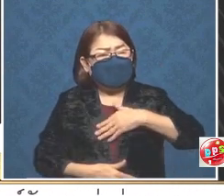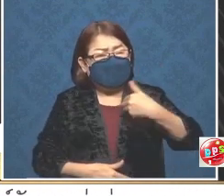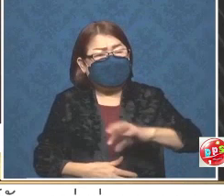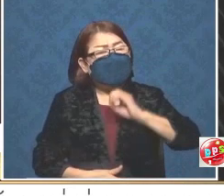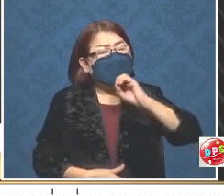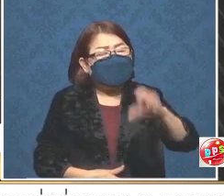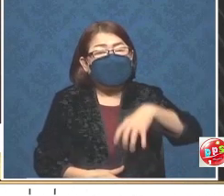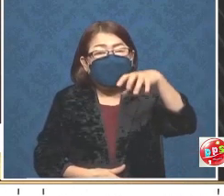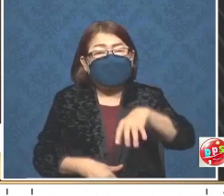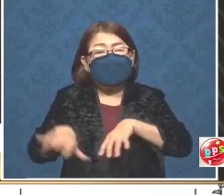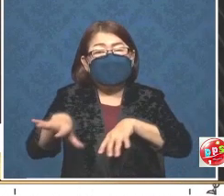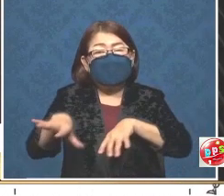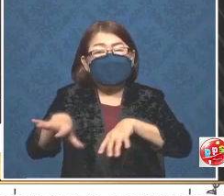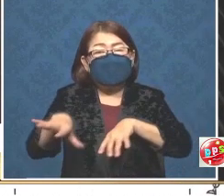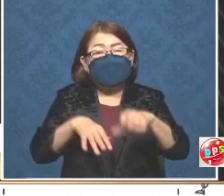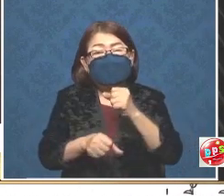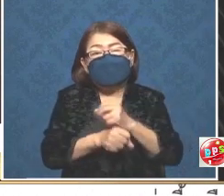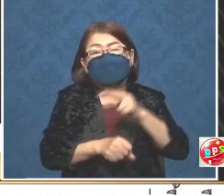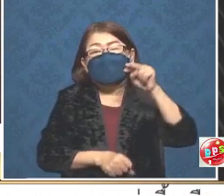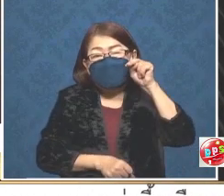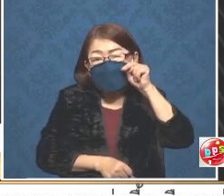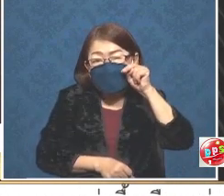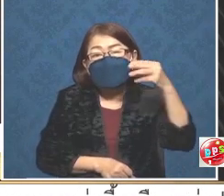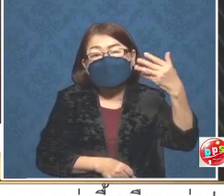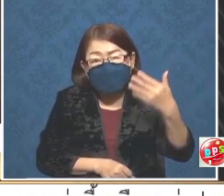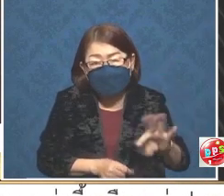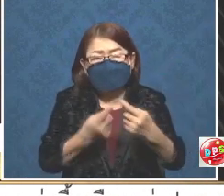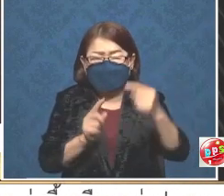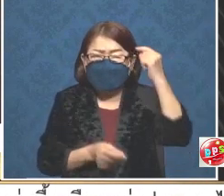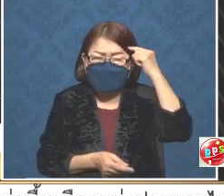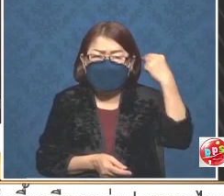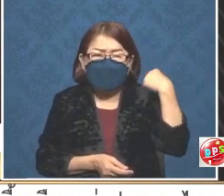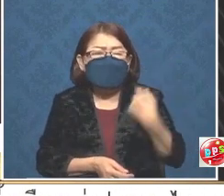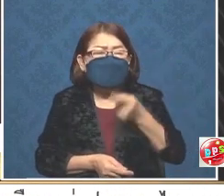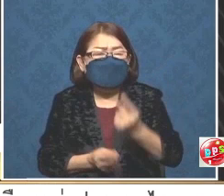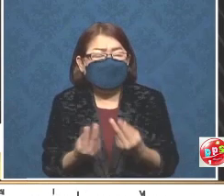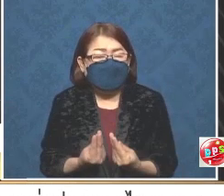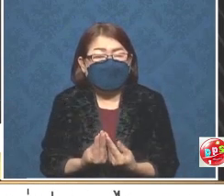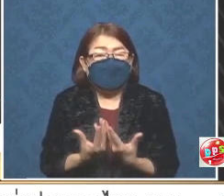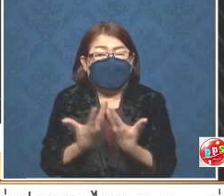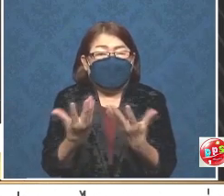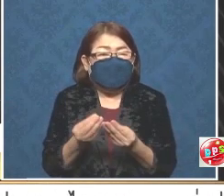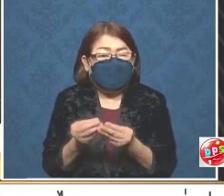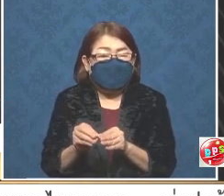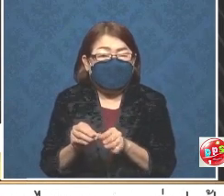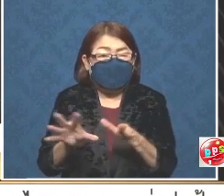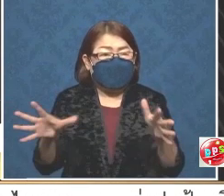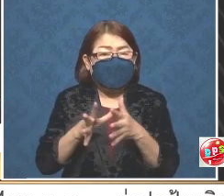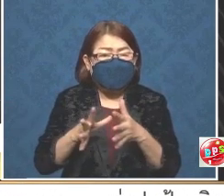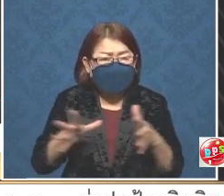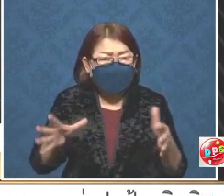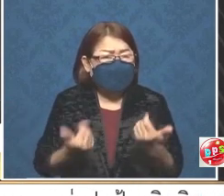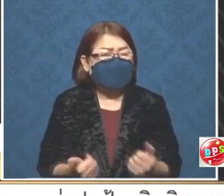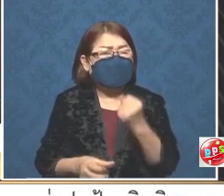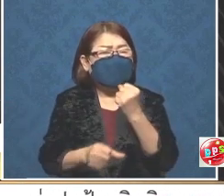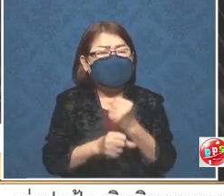แต่เข้าใจได้ว่าอาจจะเกิดปัญหาซ้ำซอนและยุ่งยากก็เลยยไม่เดิมเนนการแก้ไขปัญหาด่าง